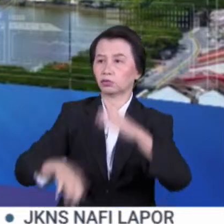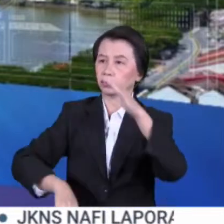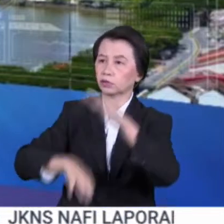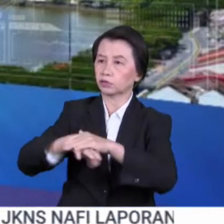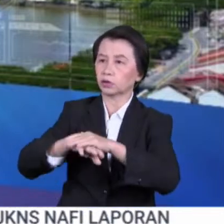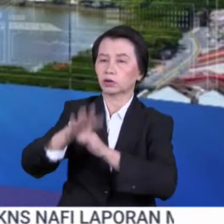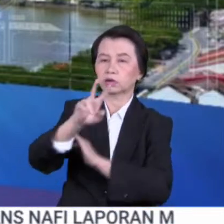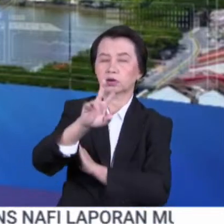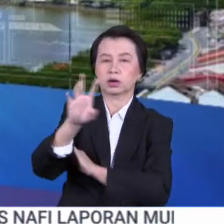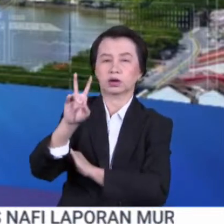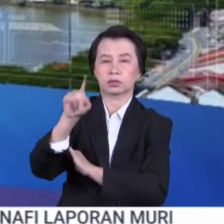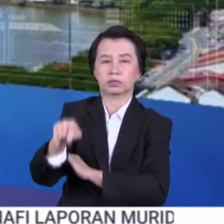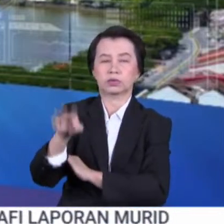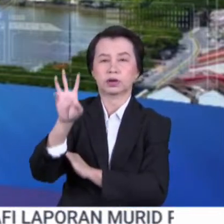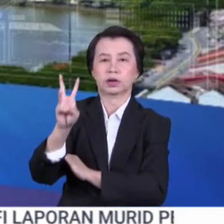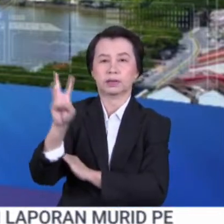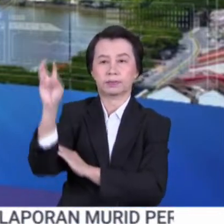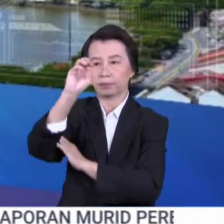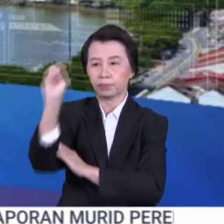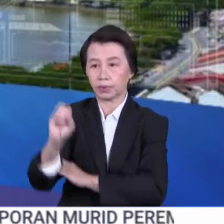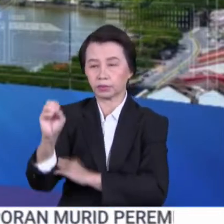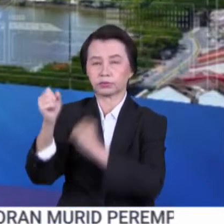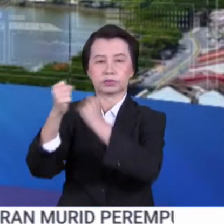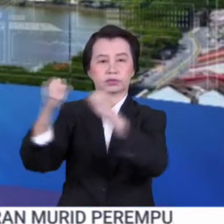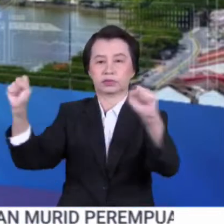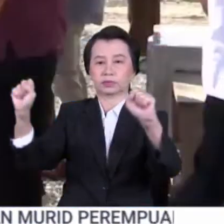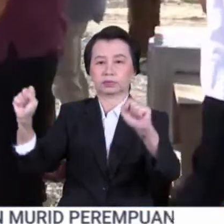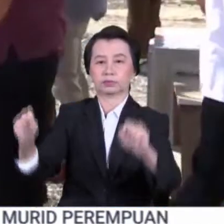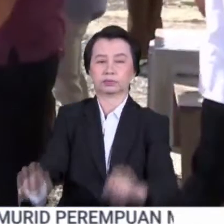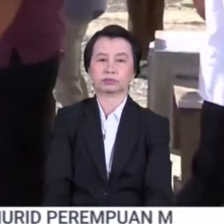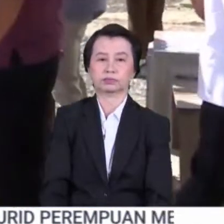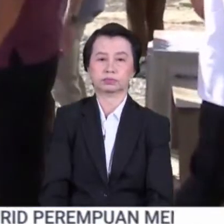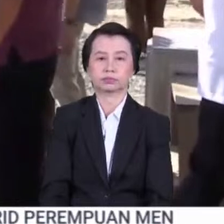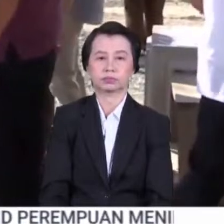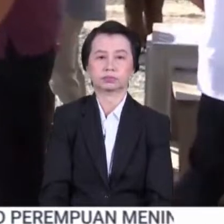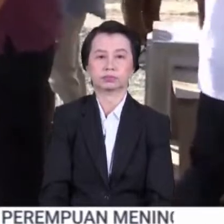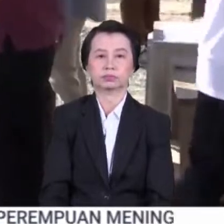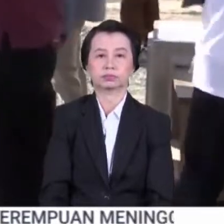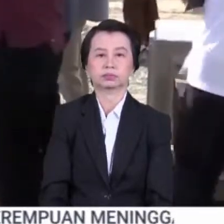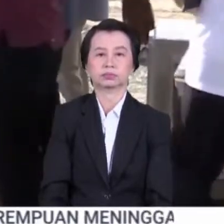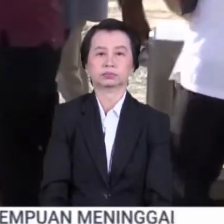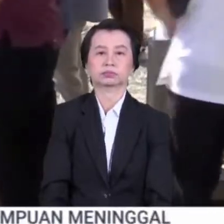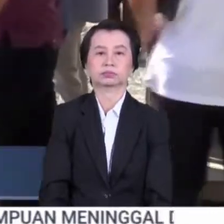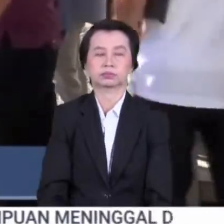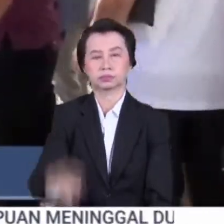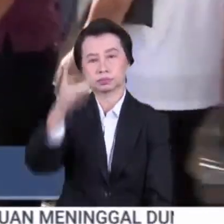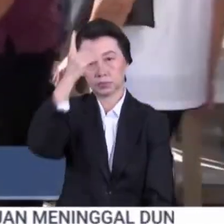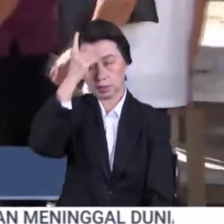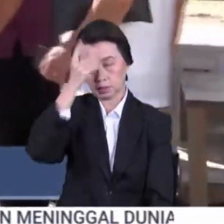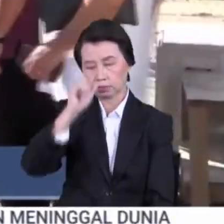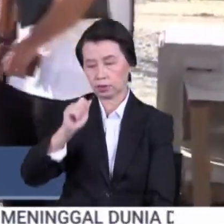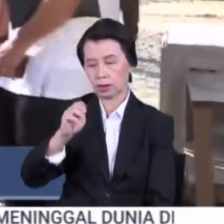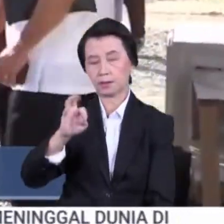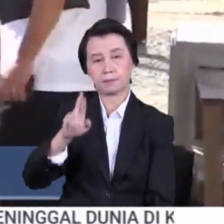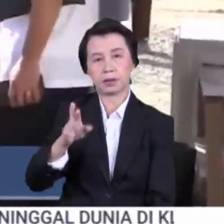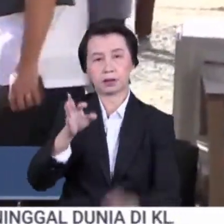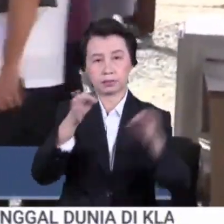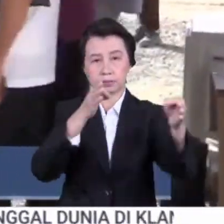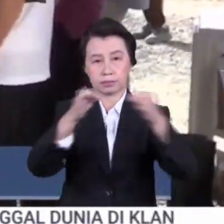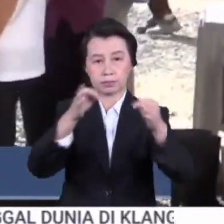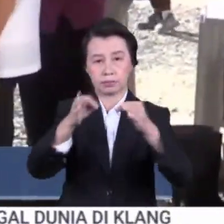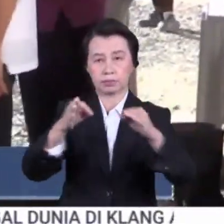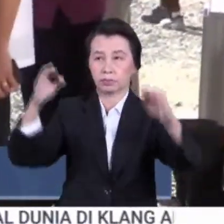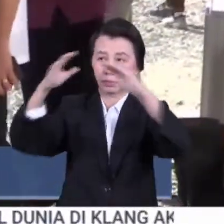22.6% siap. Dato' Amar Douglas menjelaskan